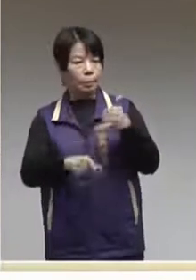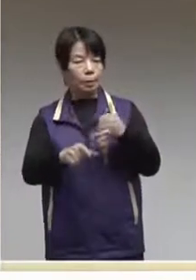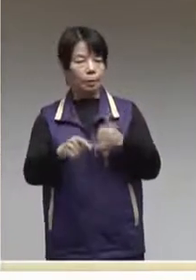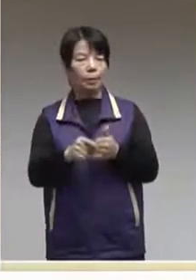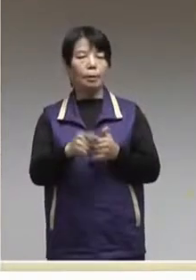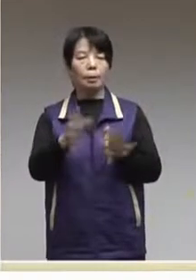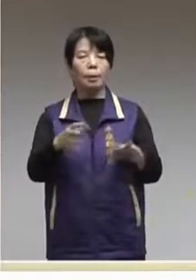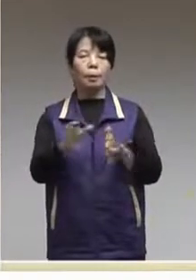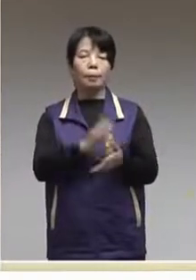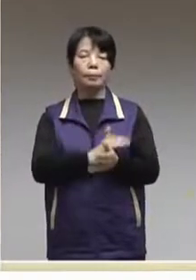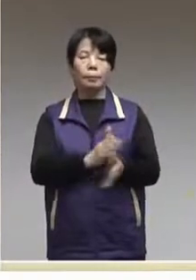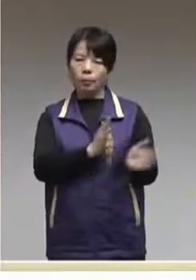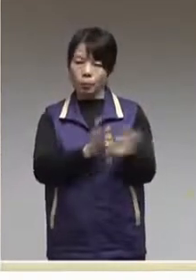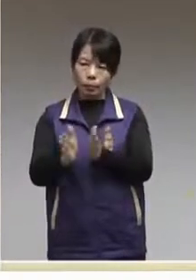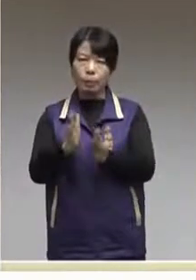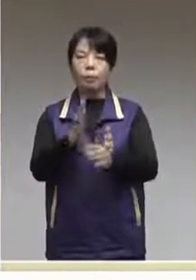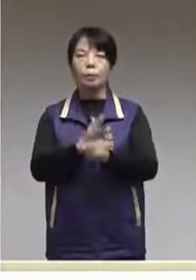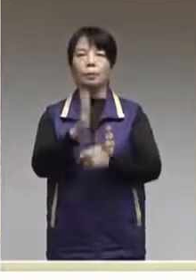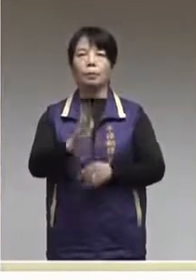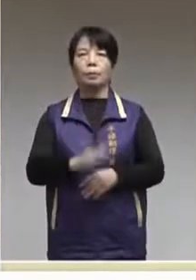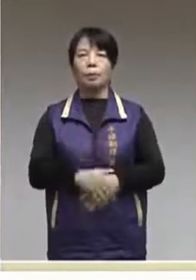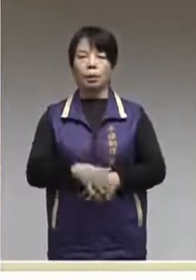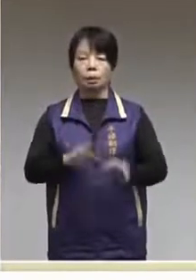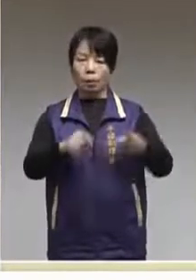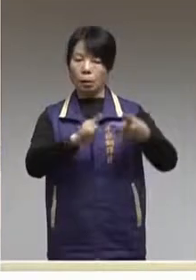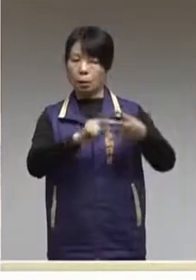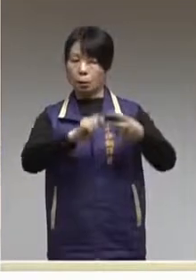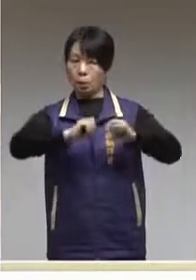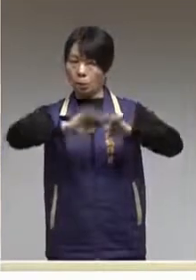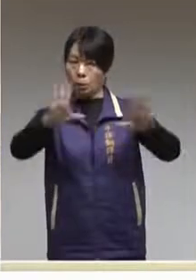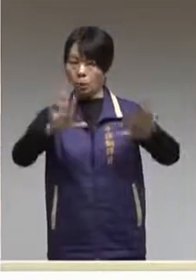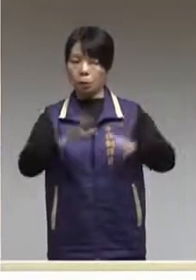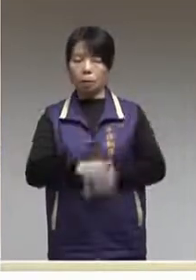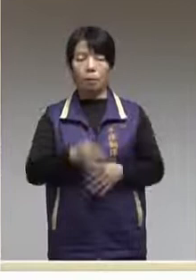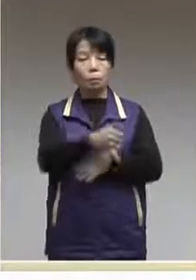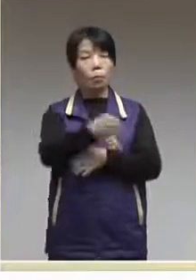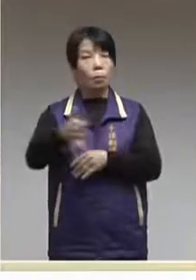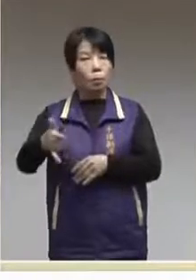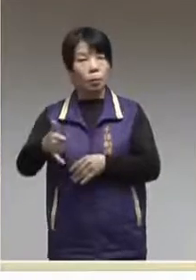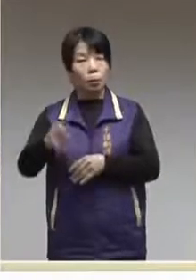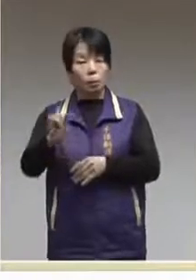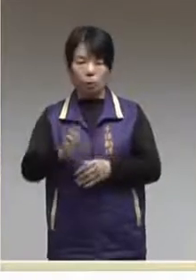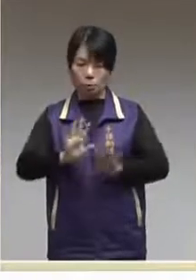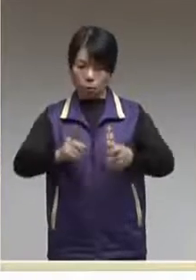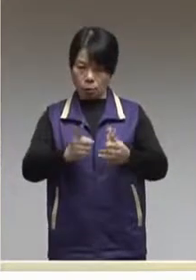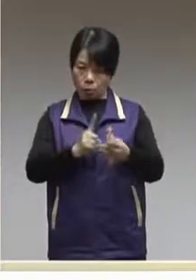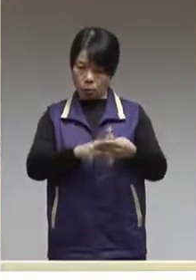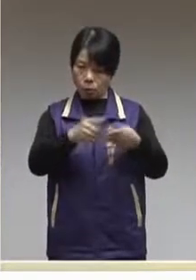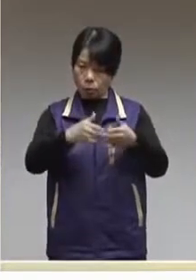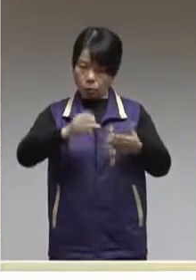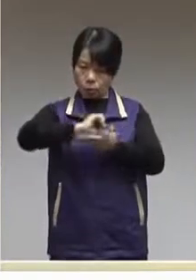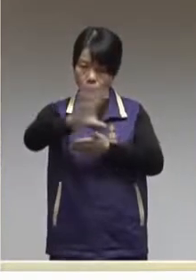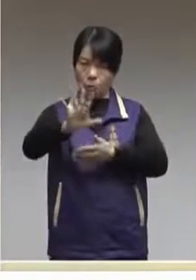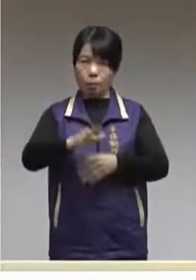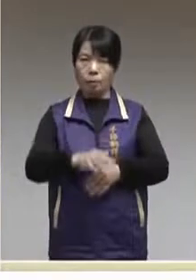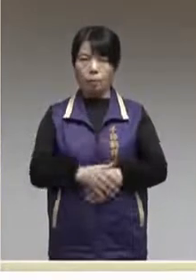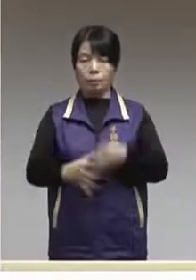处理。第二个，我们之所以公布这么多的一些足迹，主要就是在提醒，基本上